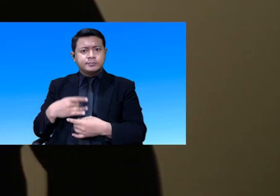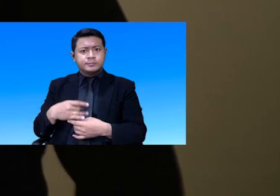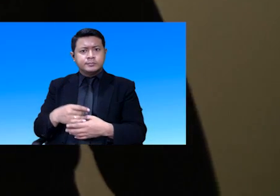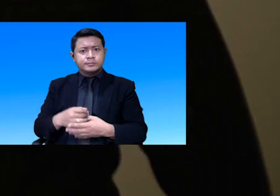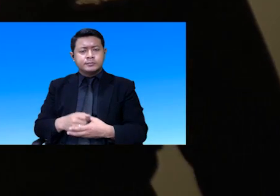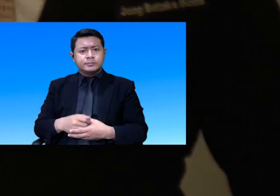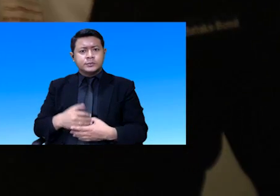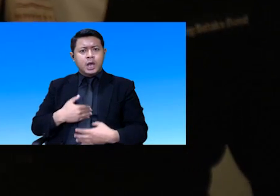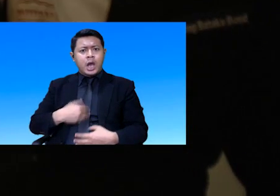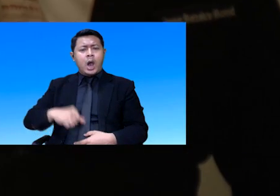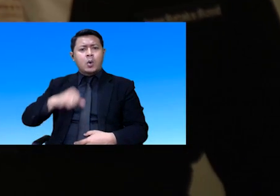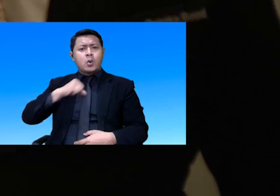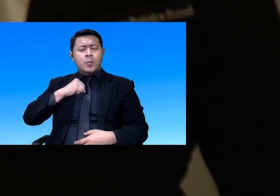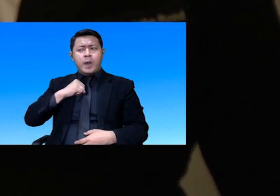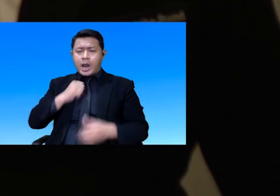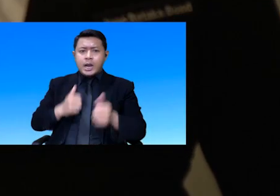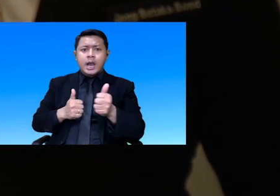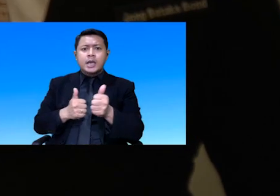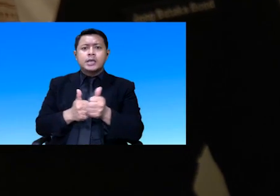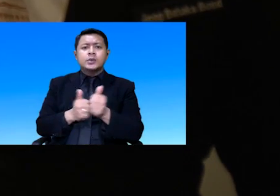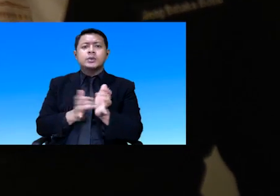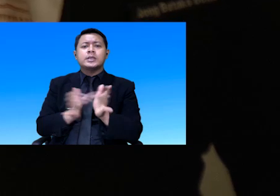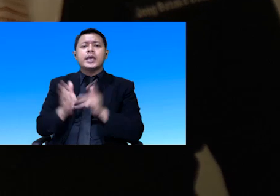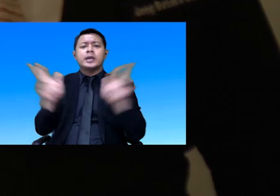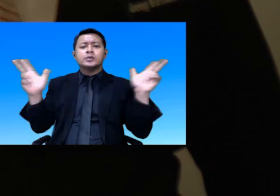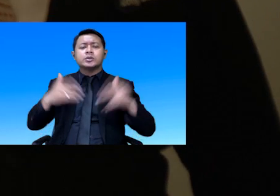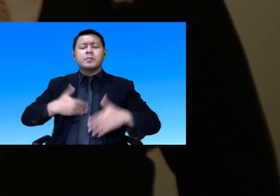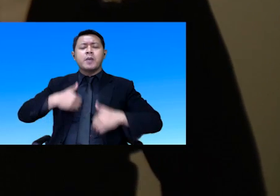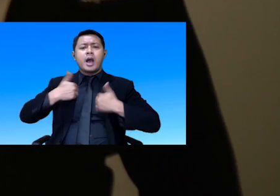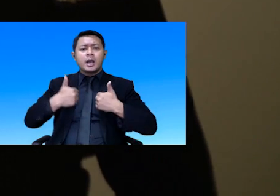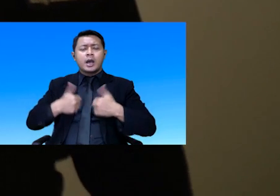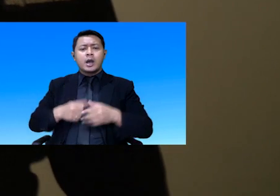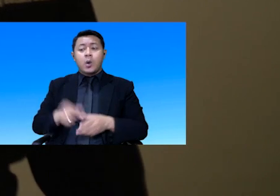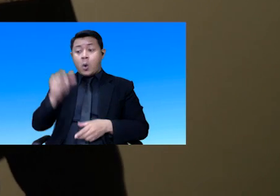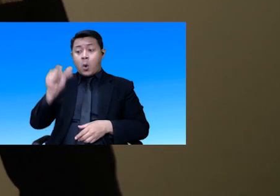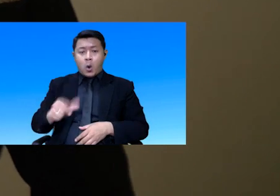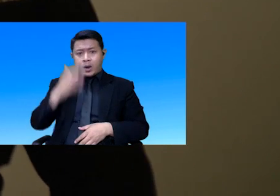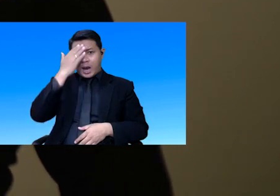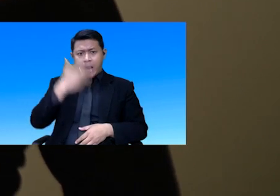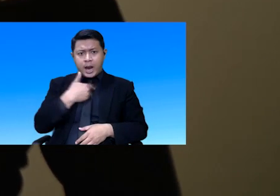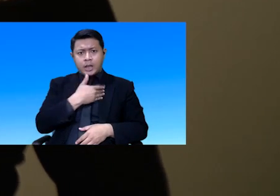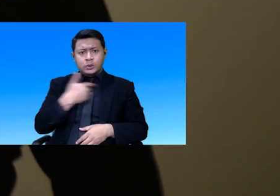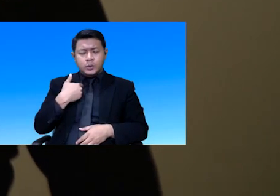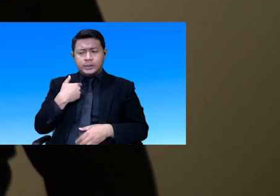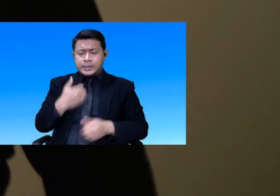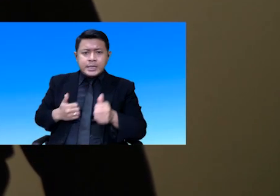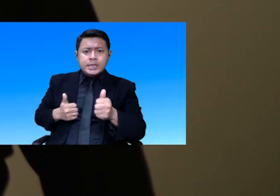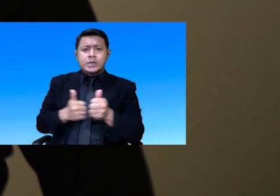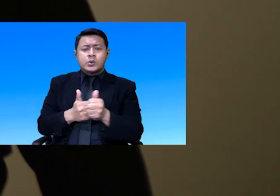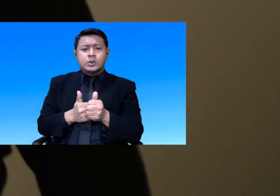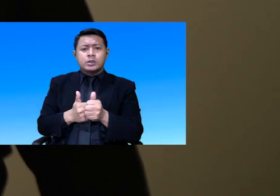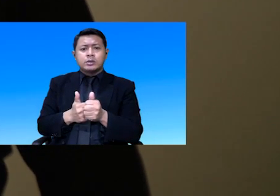Bangga aku menjadi pengikut Tuhan Yesus sebagai orang Katolik yang terlibat